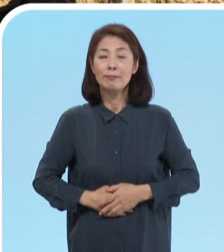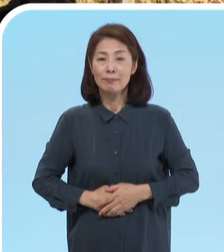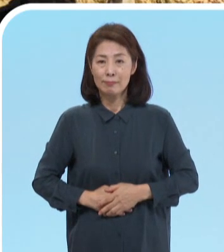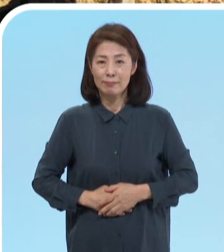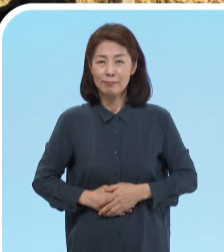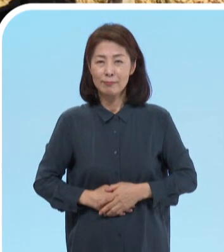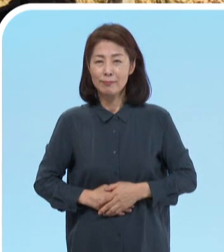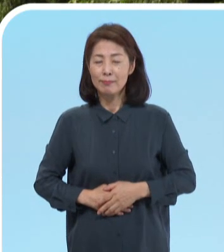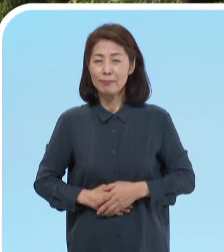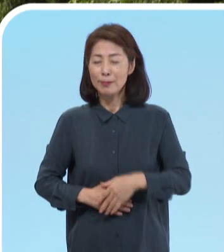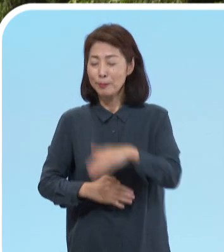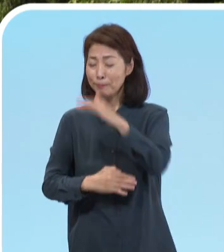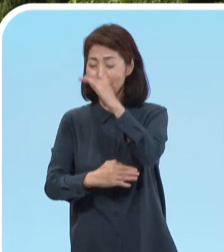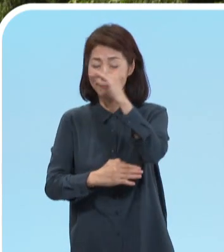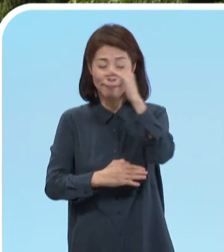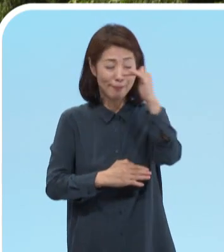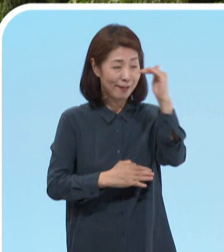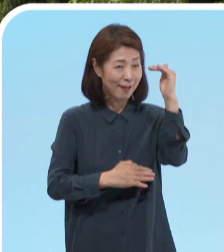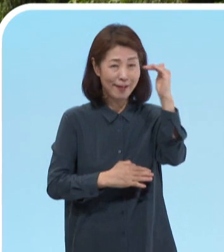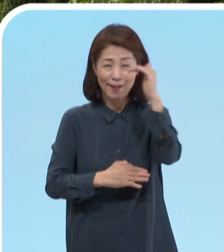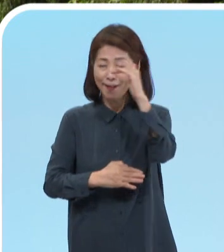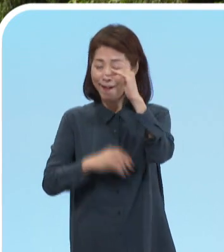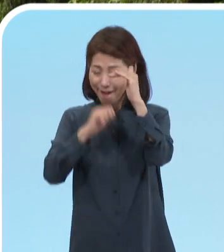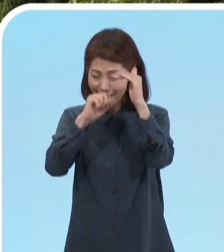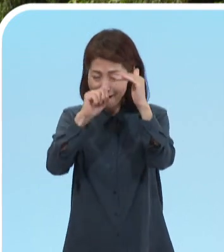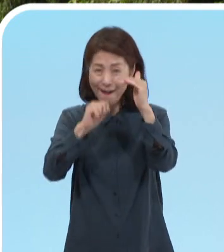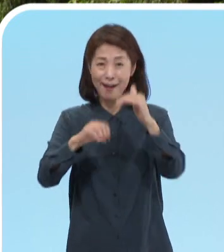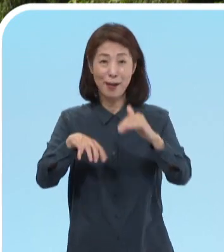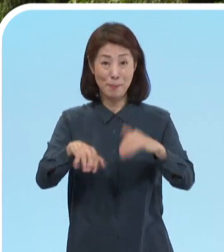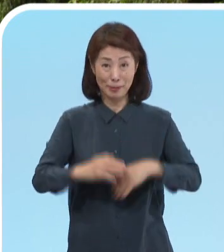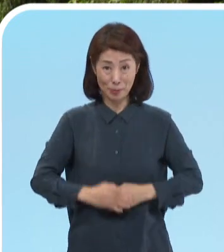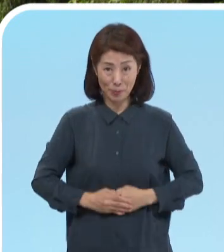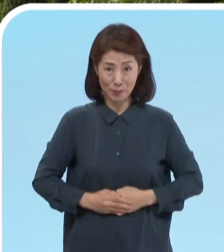光秀が見下ろした風景を楽しむことができます。